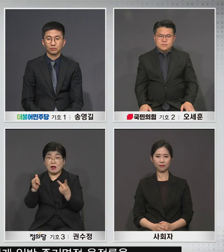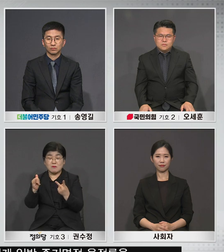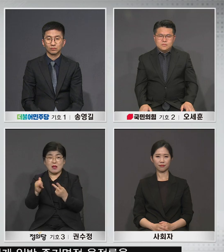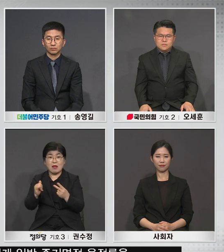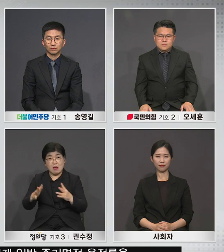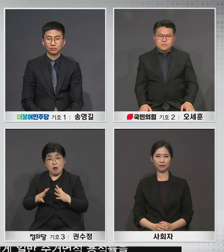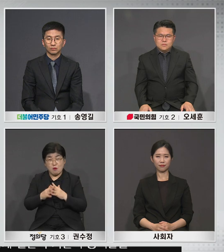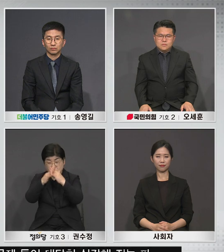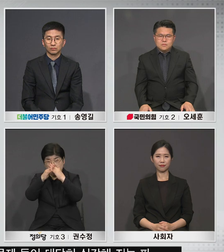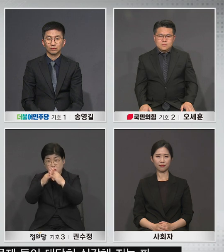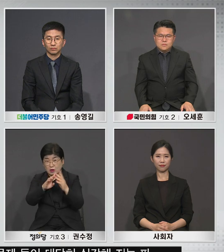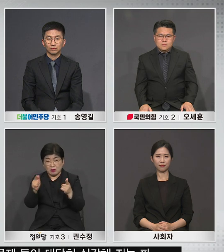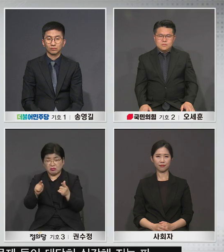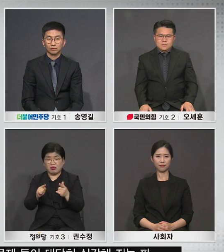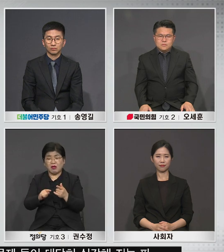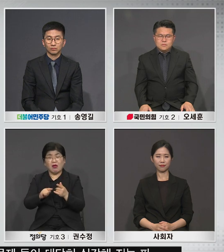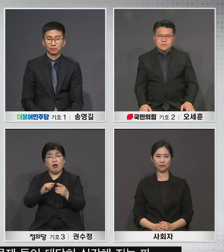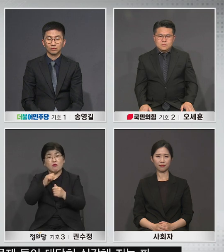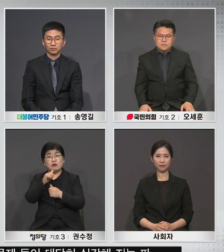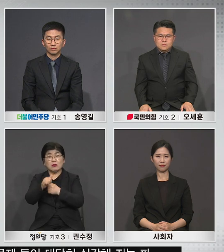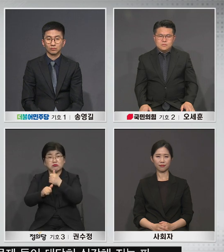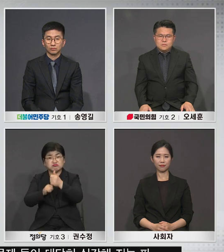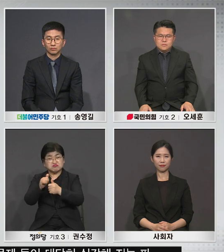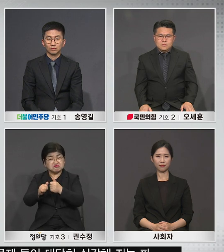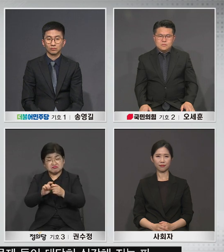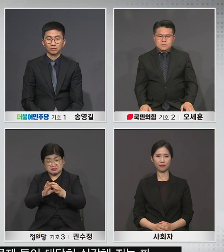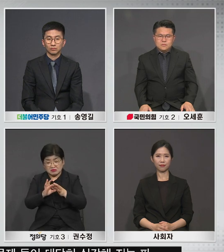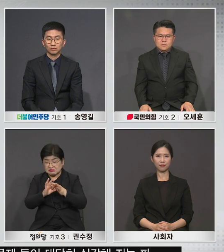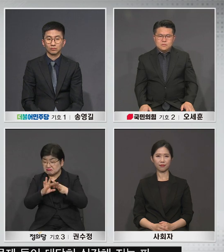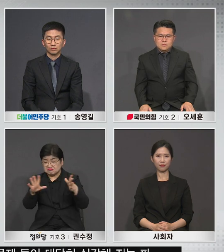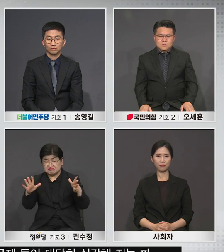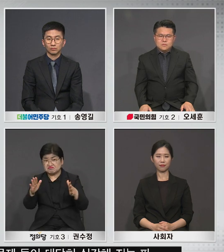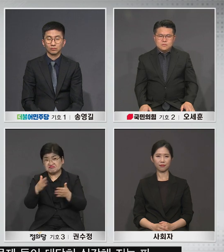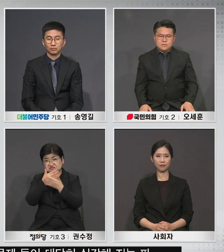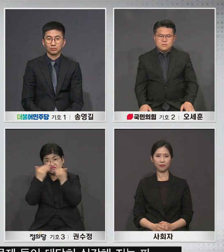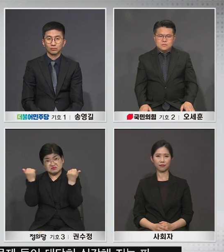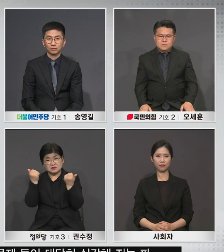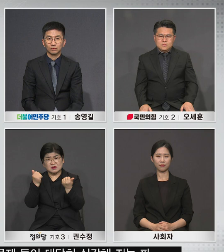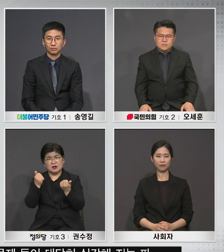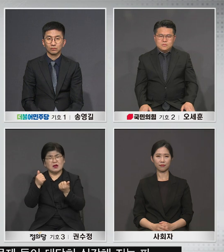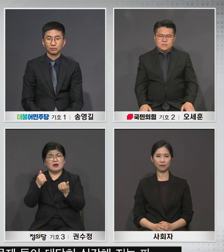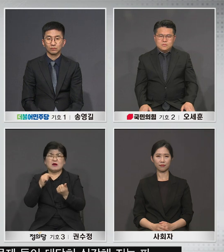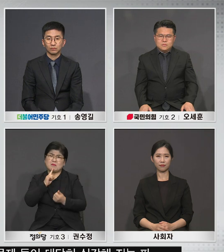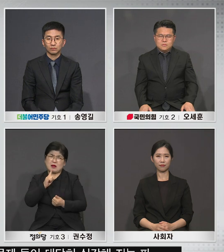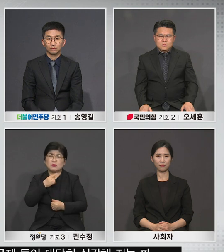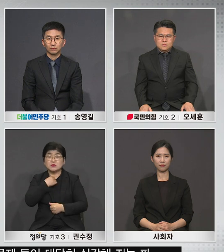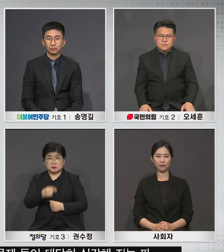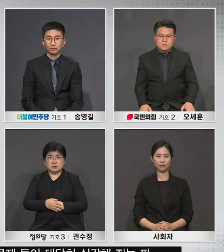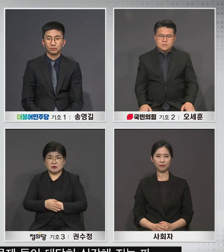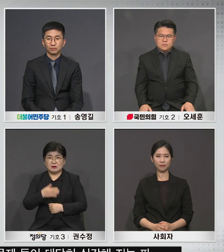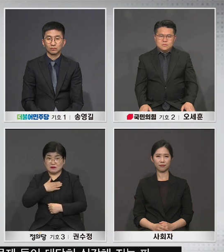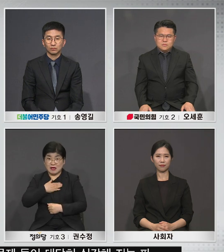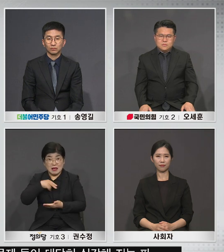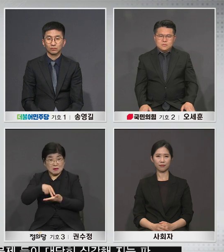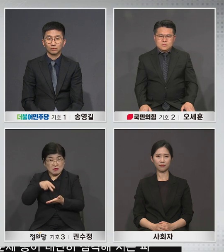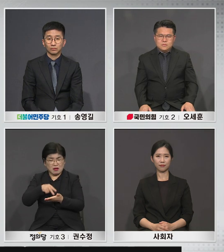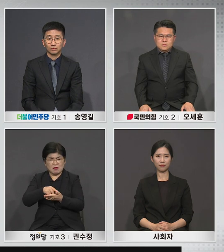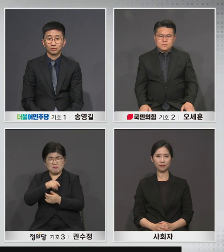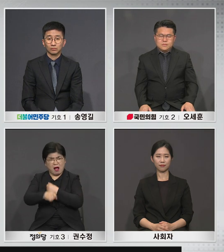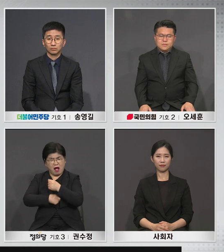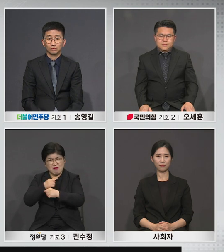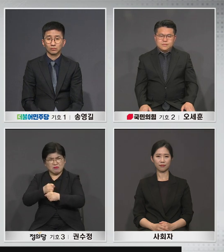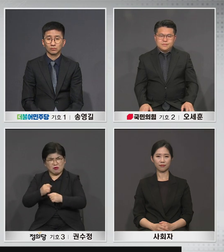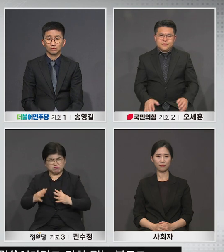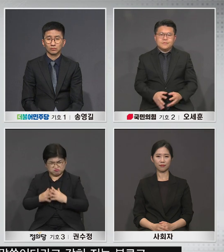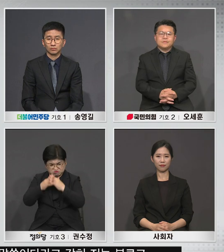후손들의 생존은 안중에도 없는 말씀이다라고 감히 저는 부르고 싶습니다. 저 권수정은 막무가내식 개발이 아니라